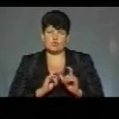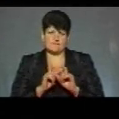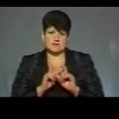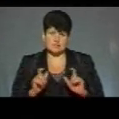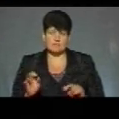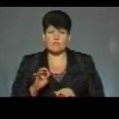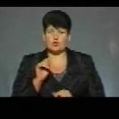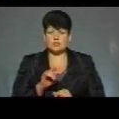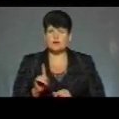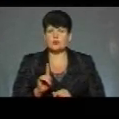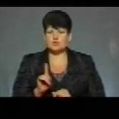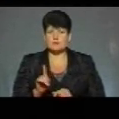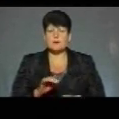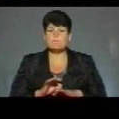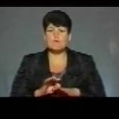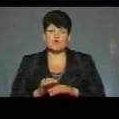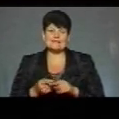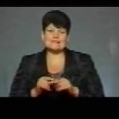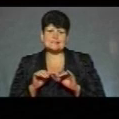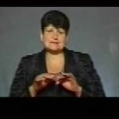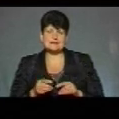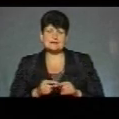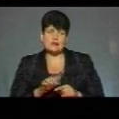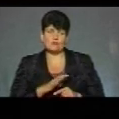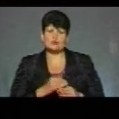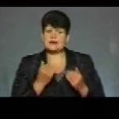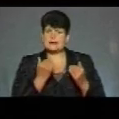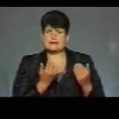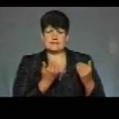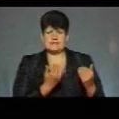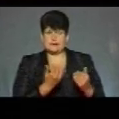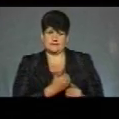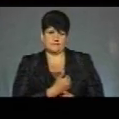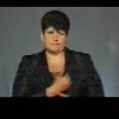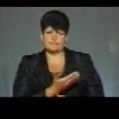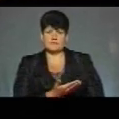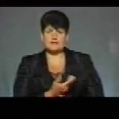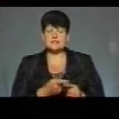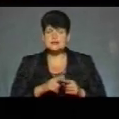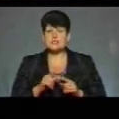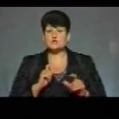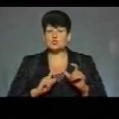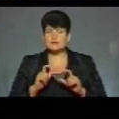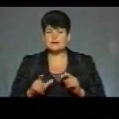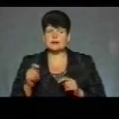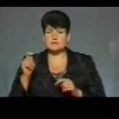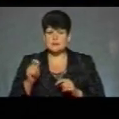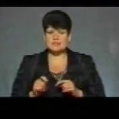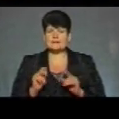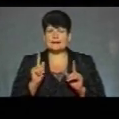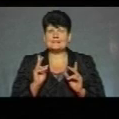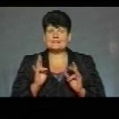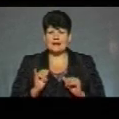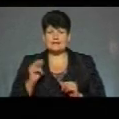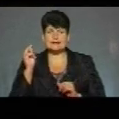про те, щоб проводити цей захід. Це була виключно їхня ініціатива. Це переважно студенти, які приїхали тільки на навчання.